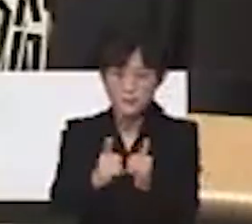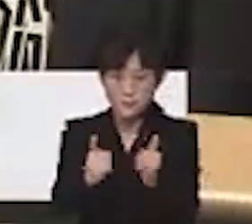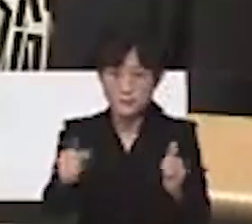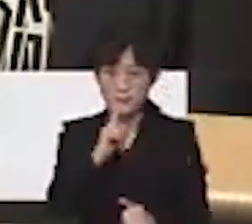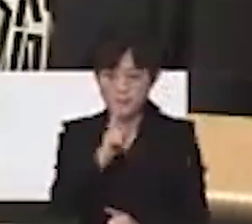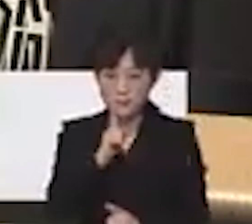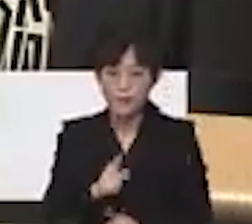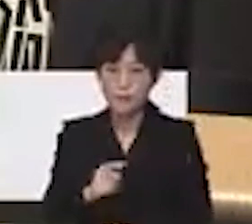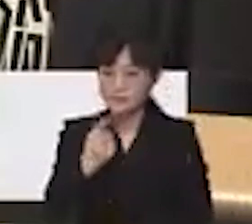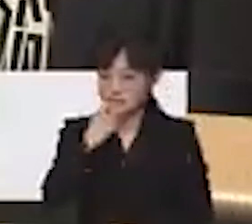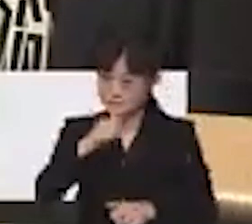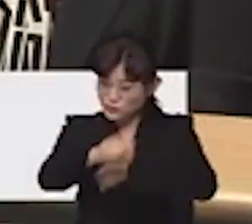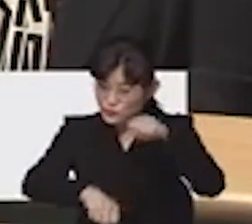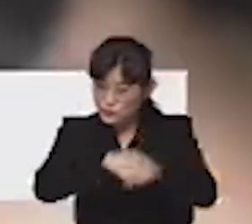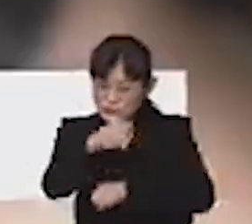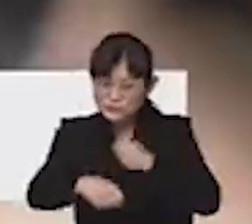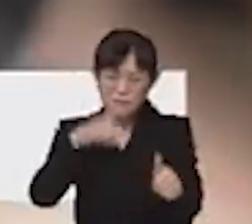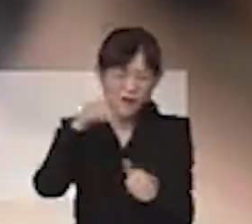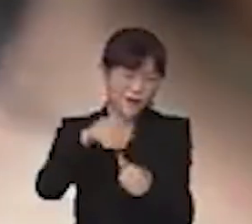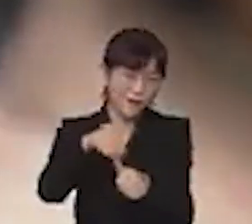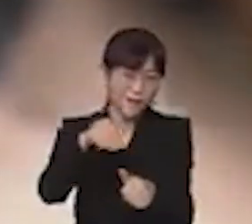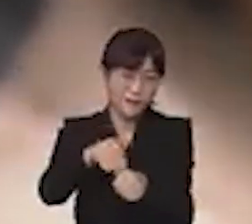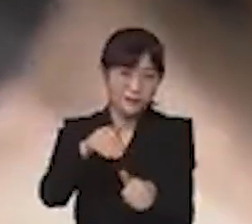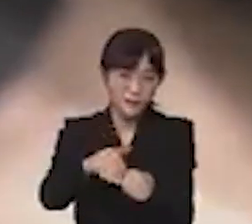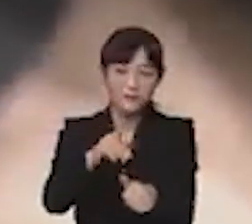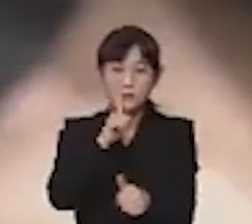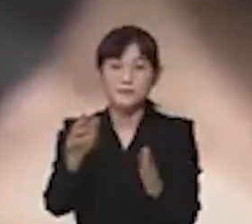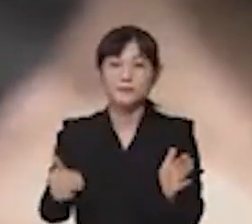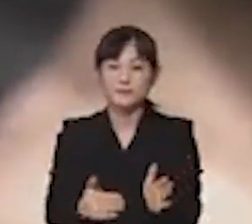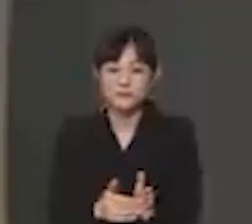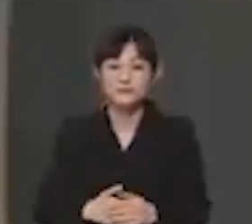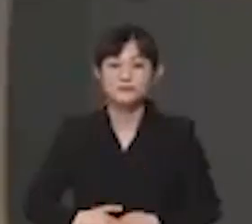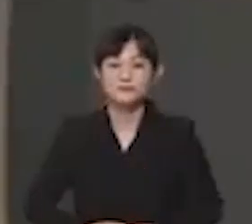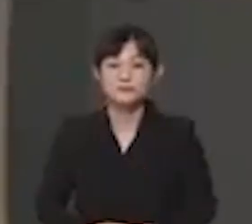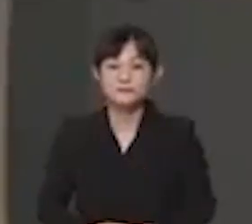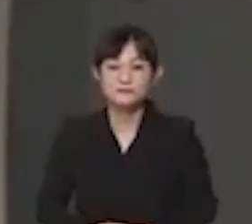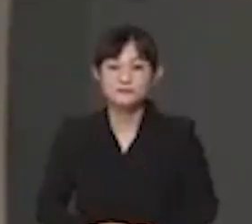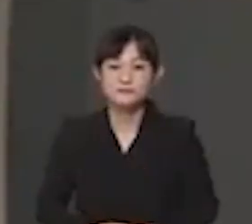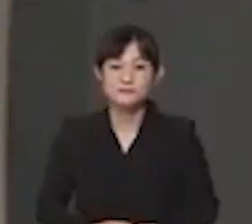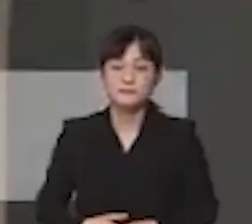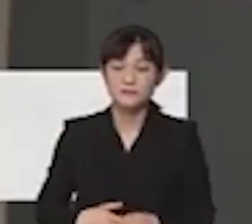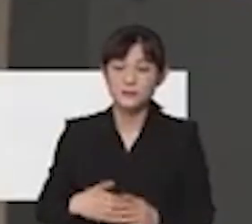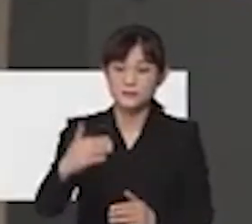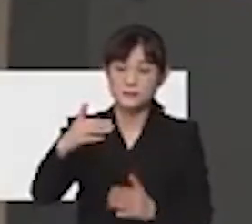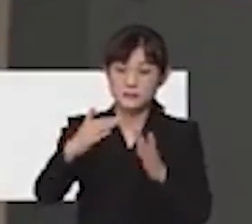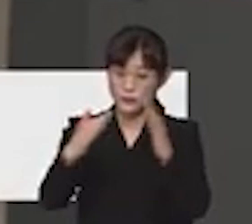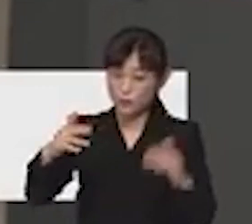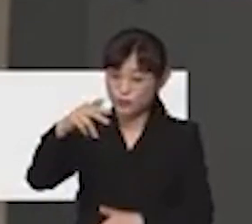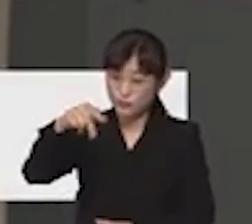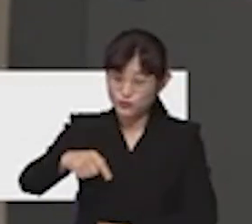정의하며 민주주의가 거꾸로 흐르게 했다고 평가했습니다. 전두환 씨는